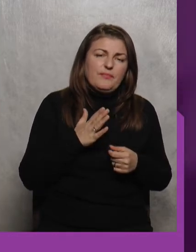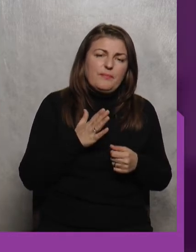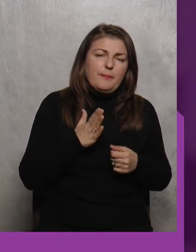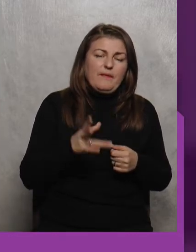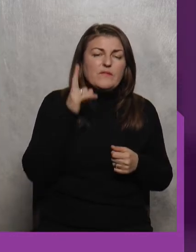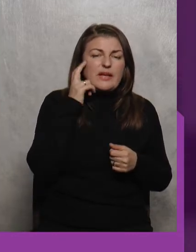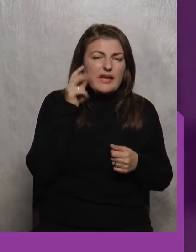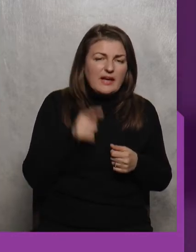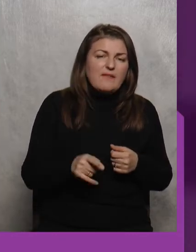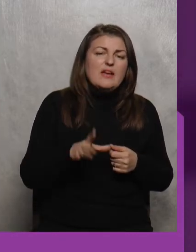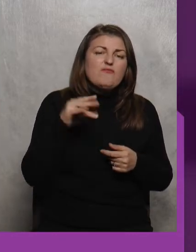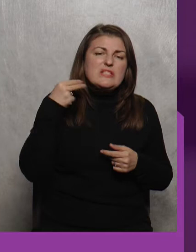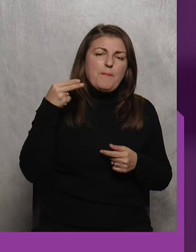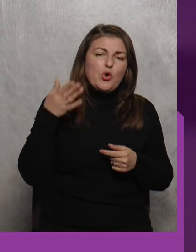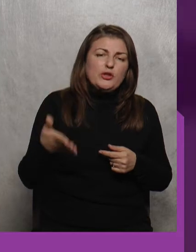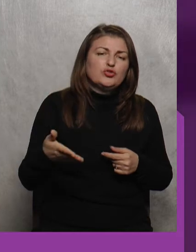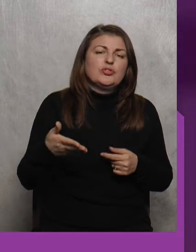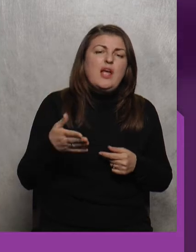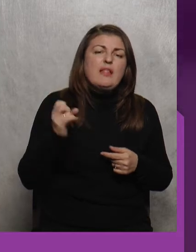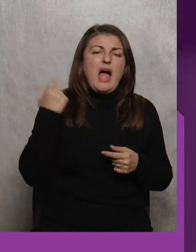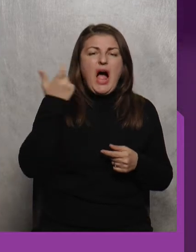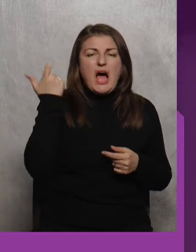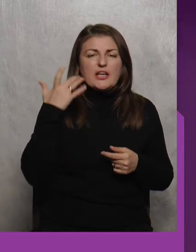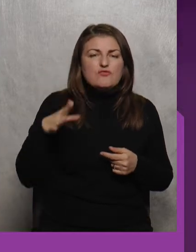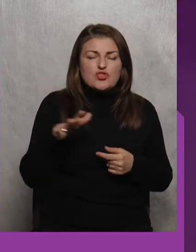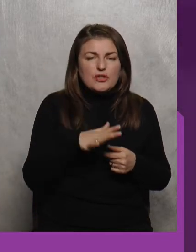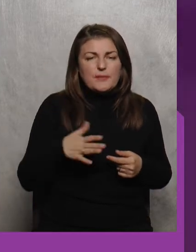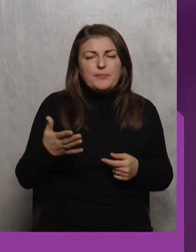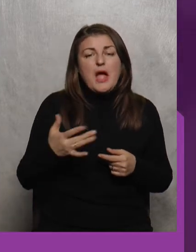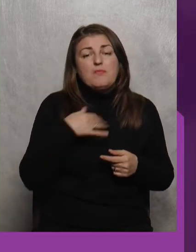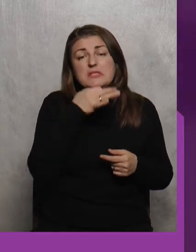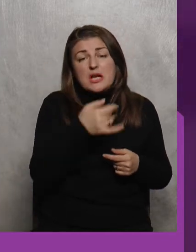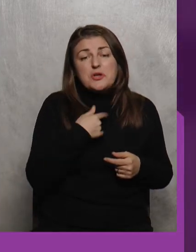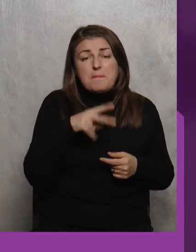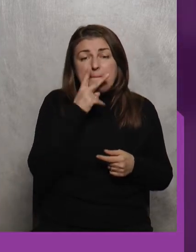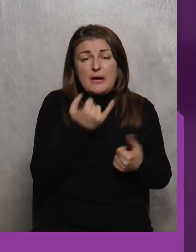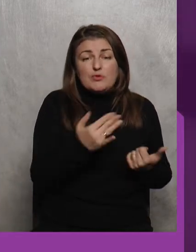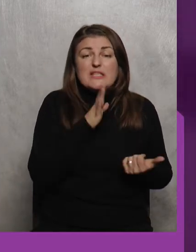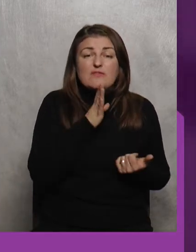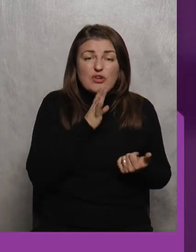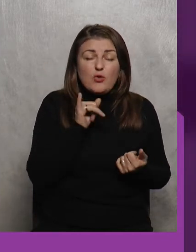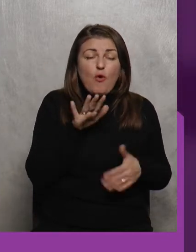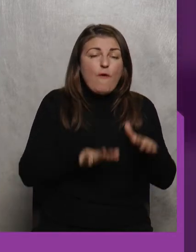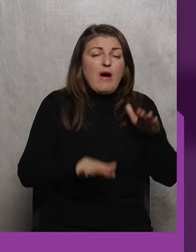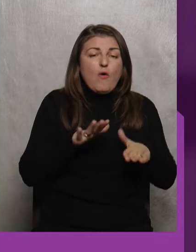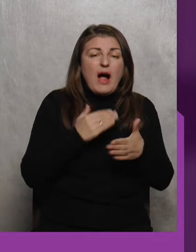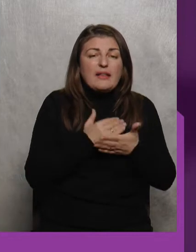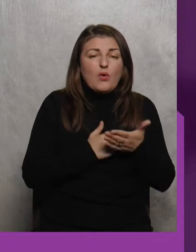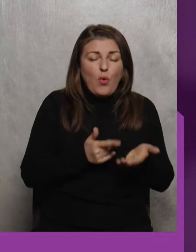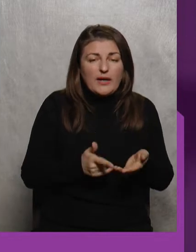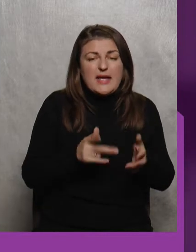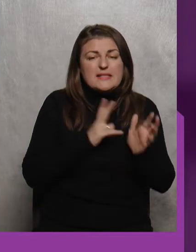в Києві, в Запоріжжі, на Харківщині. От скажіть, ми бачимо зараз дівчат у ваговій